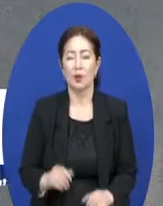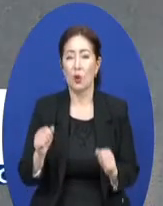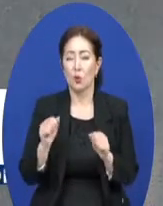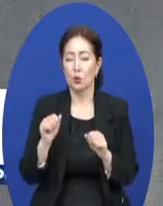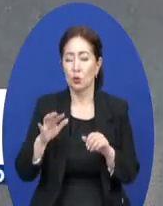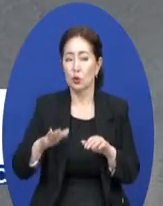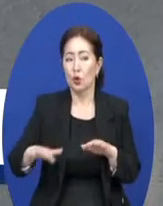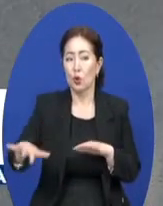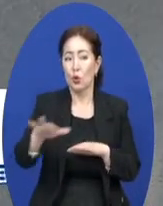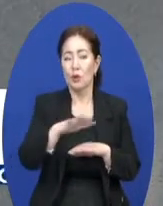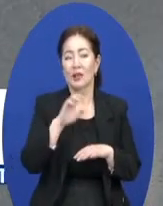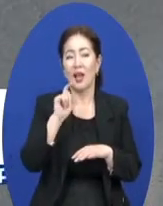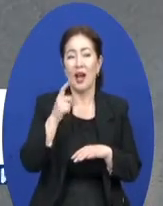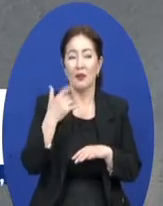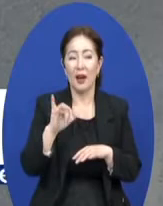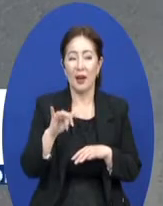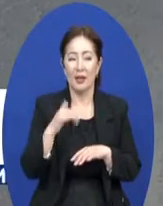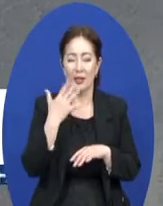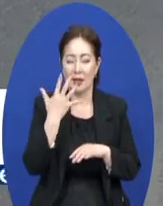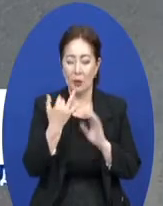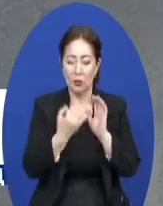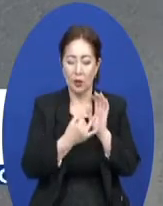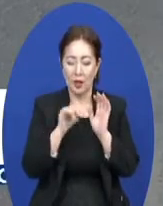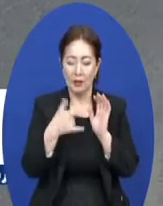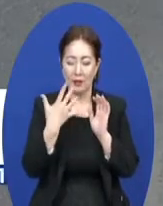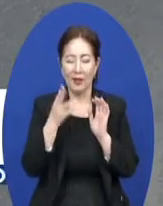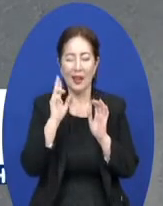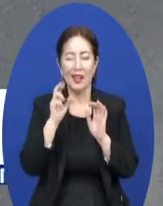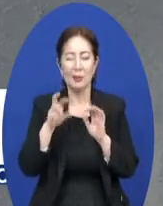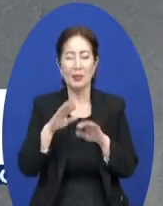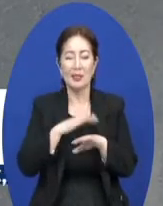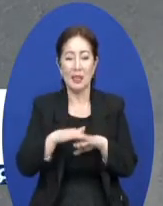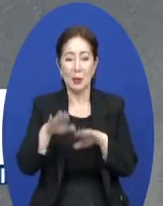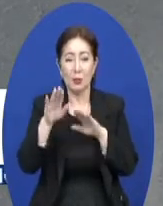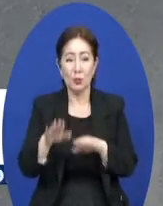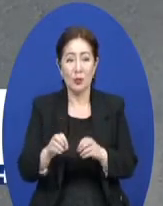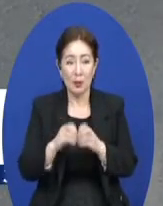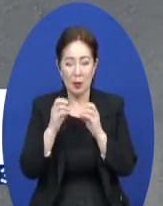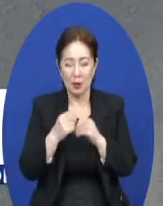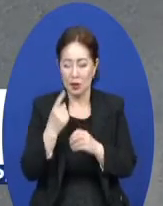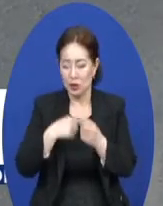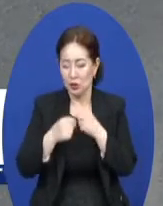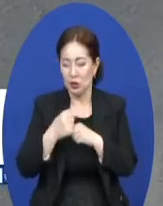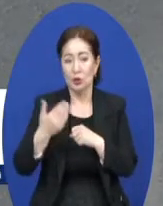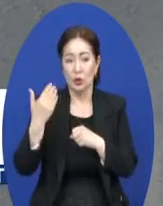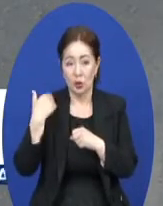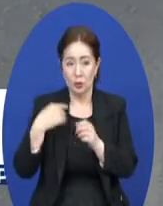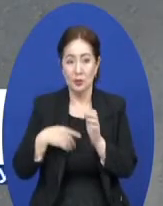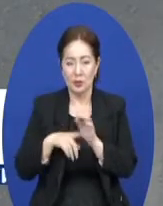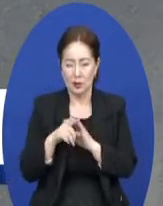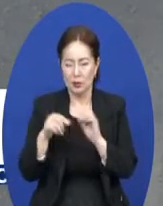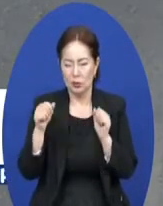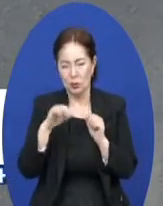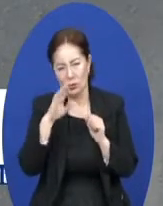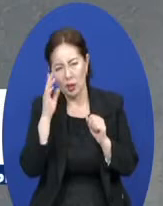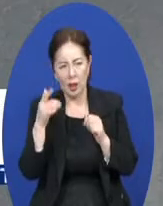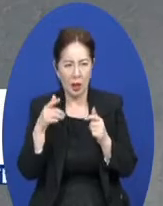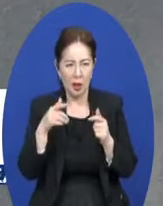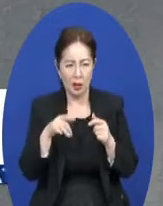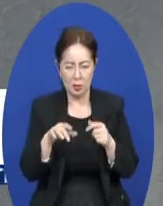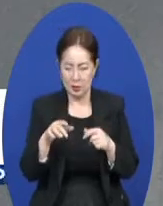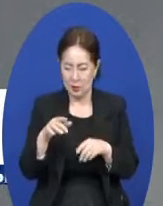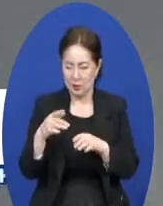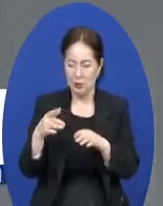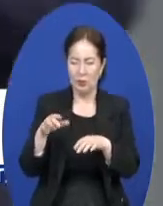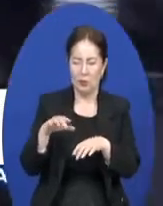Хүүтний хөндийн 10 ихэр чиглэлийн 57.5 км автозамын бүтээн байгуулалтын ажил өнгөрсөн жилээс эхэлсэн. За температурын зөрүүнөөс олж шинээр тавьсан